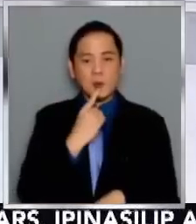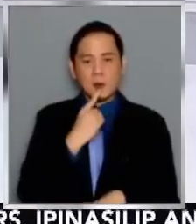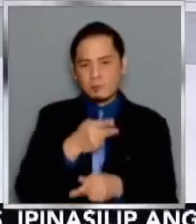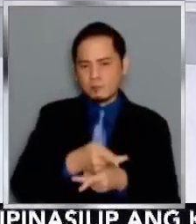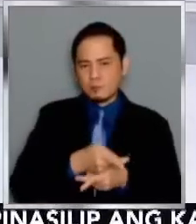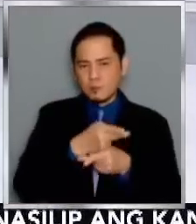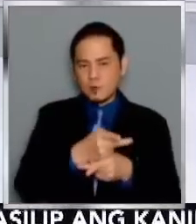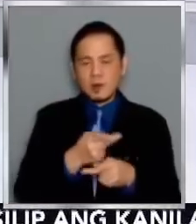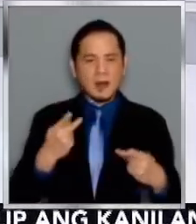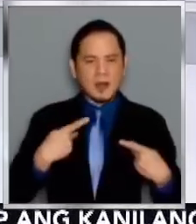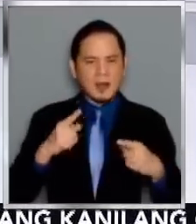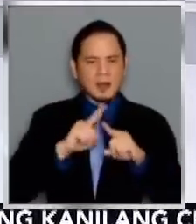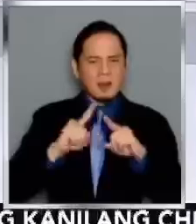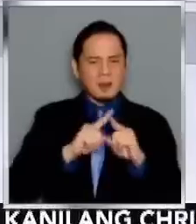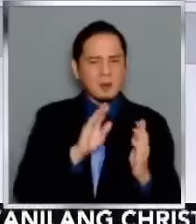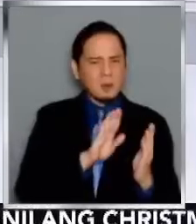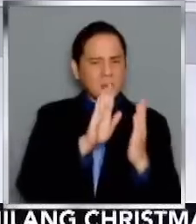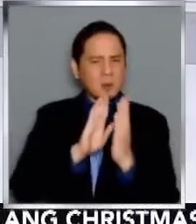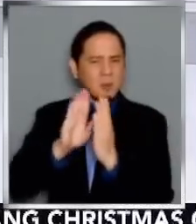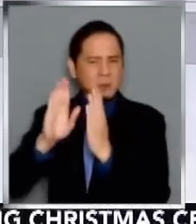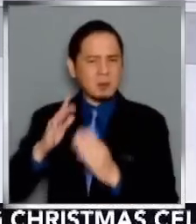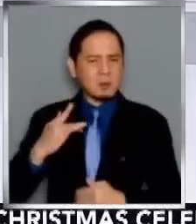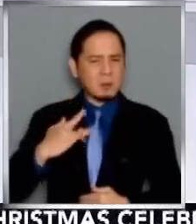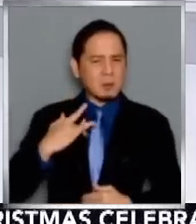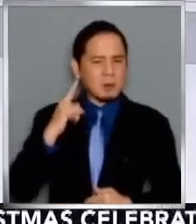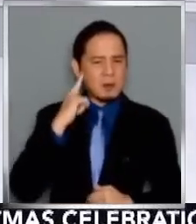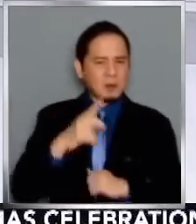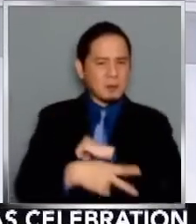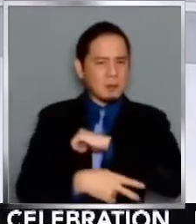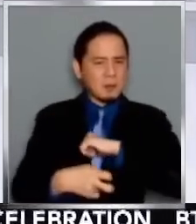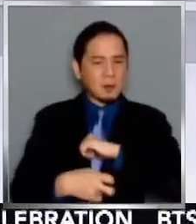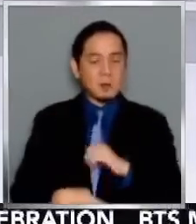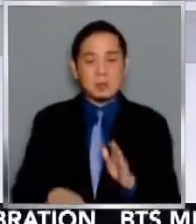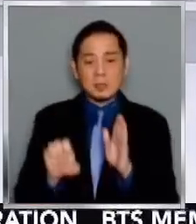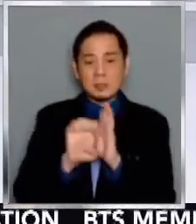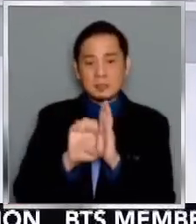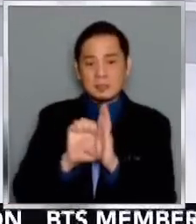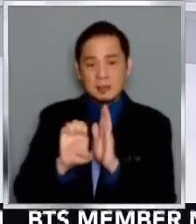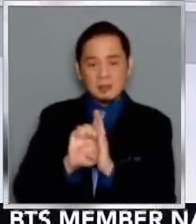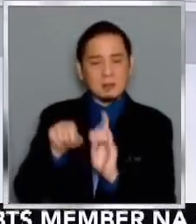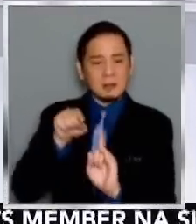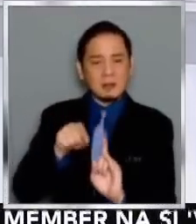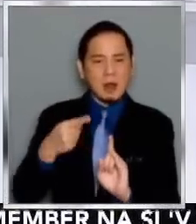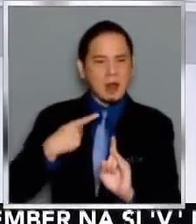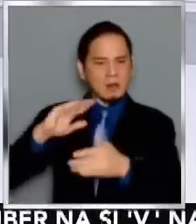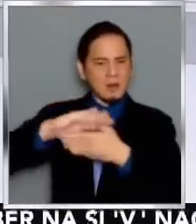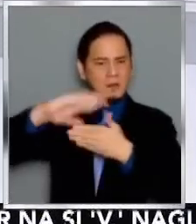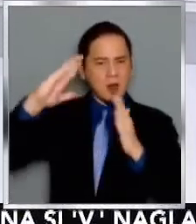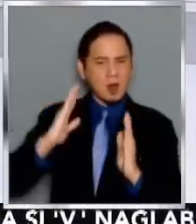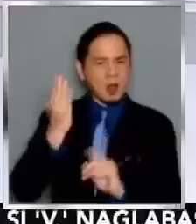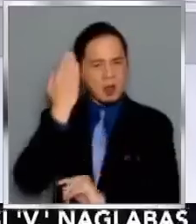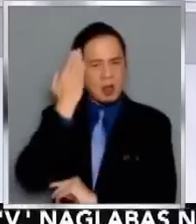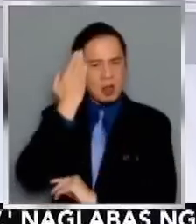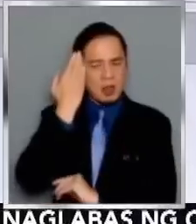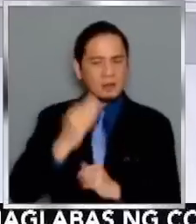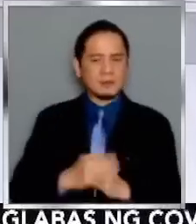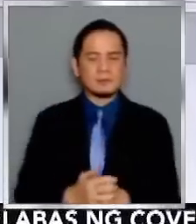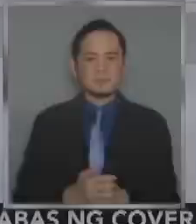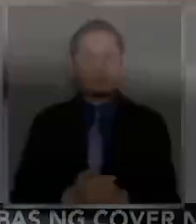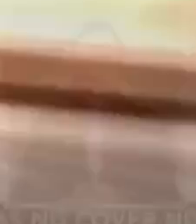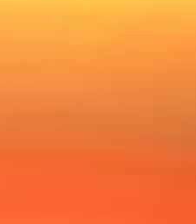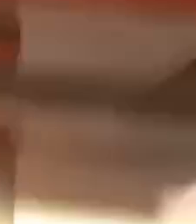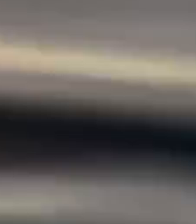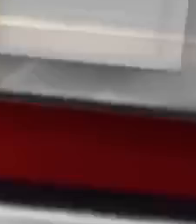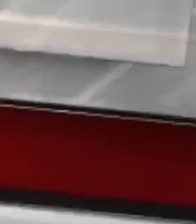magnanakaw. Meron pa nga raw na ang modus, magpanggap na vlogger. Mula sa divisorya sa Maynila, nakatutok live